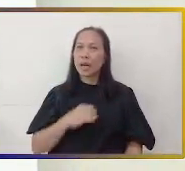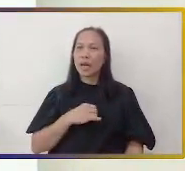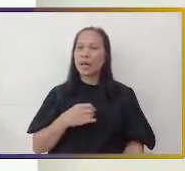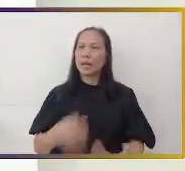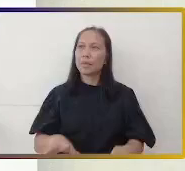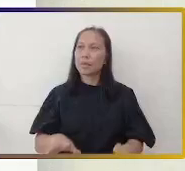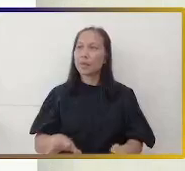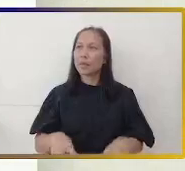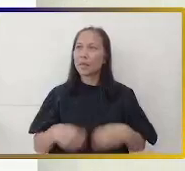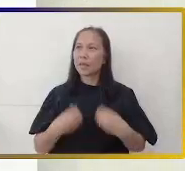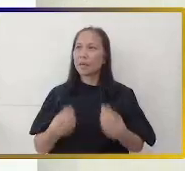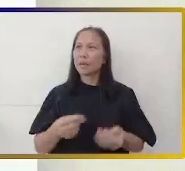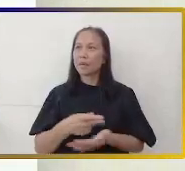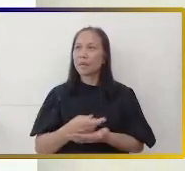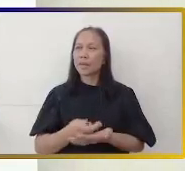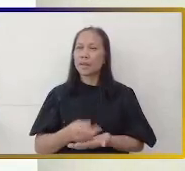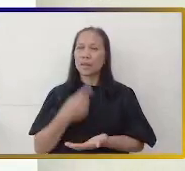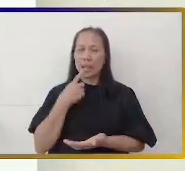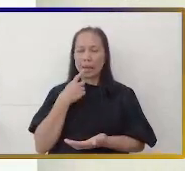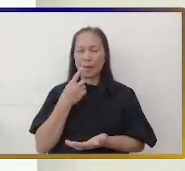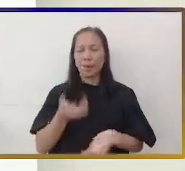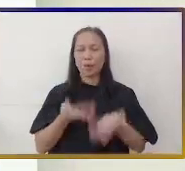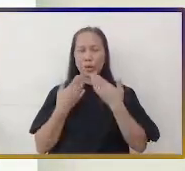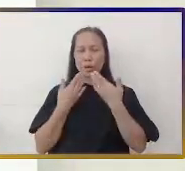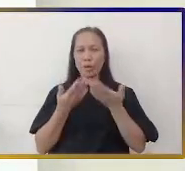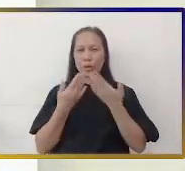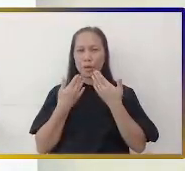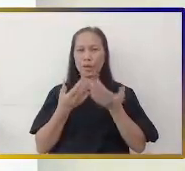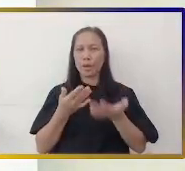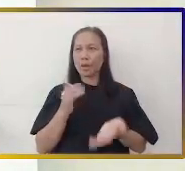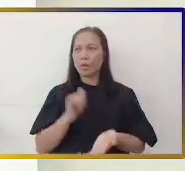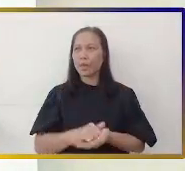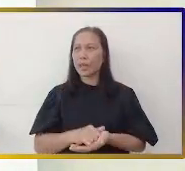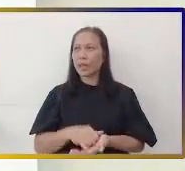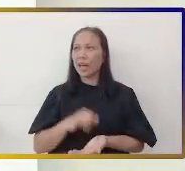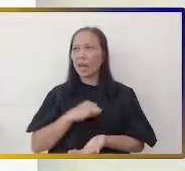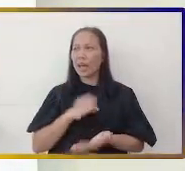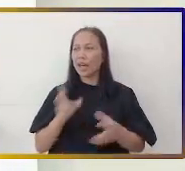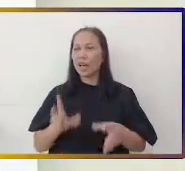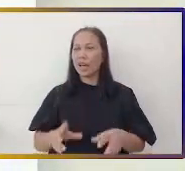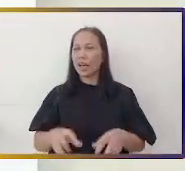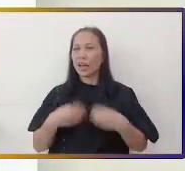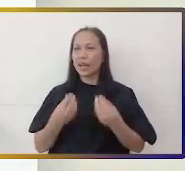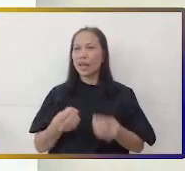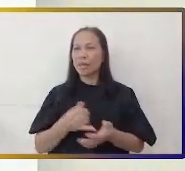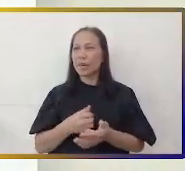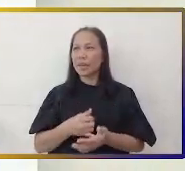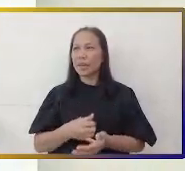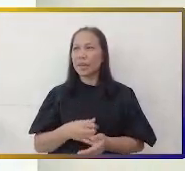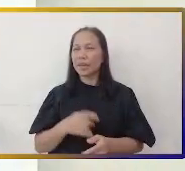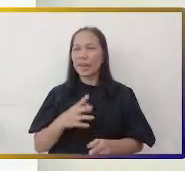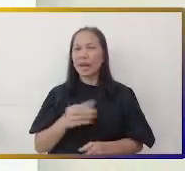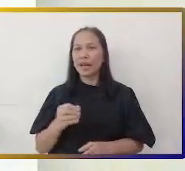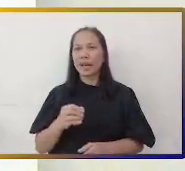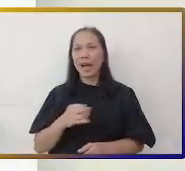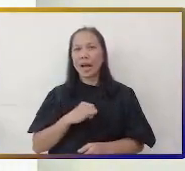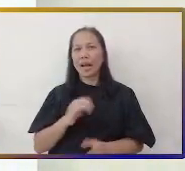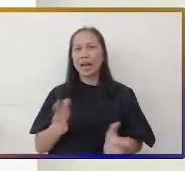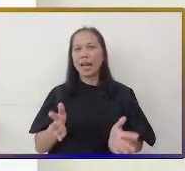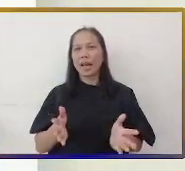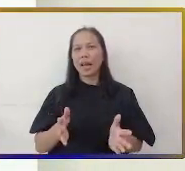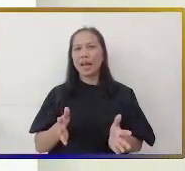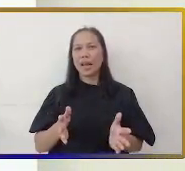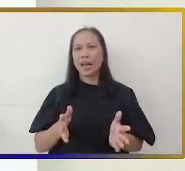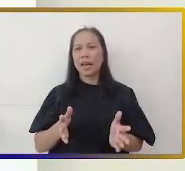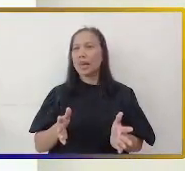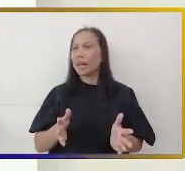sabi ko G niyan Panginoon salamat ha nakapagbigay ako sa susunod ulit Panginoon ha Pahingi ng pambigay and